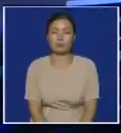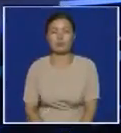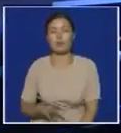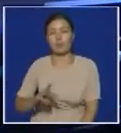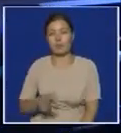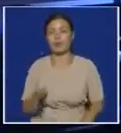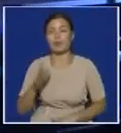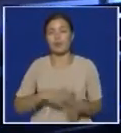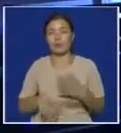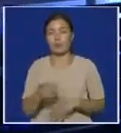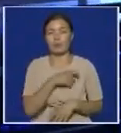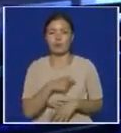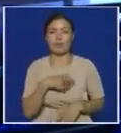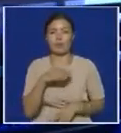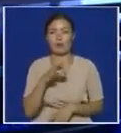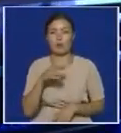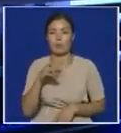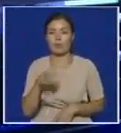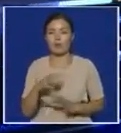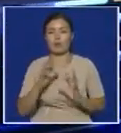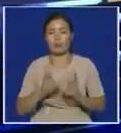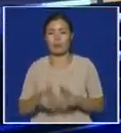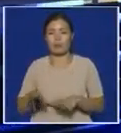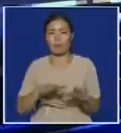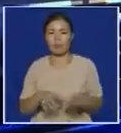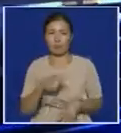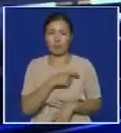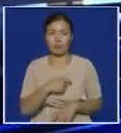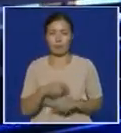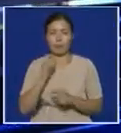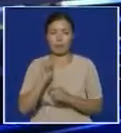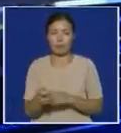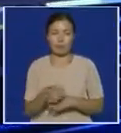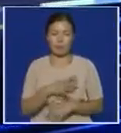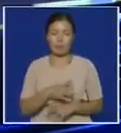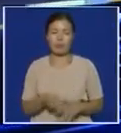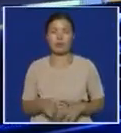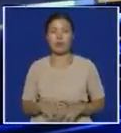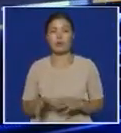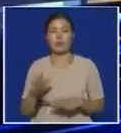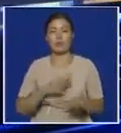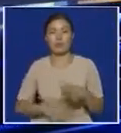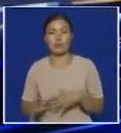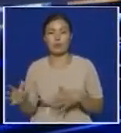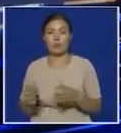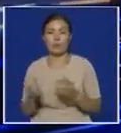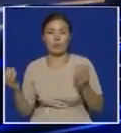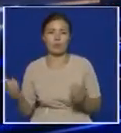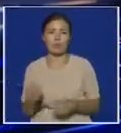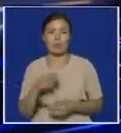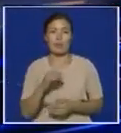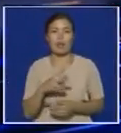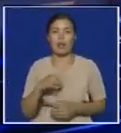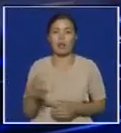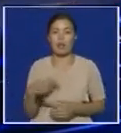Маңғыстау дзюдо бапкері Жомарт Қобланов халықаралық дәрежедегі төреші атанды. Ол халықаралық дзюдо федерациясын ұйымдастыруымен Таиландтың